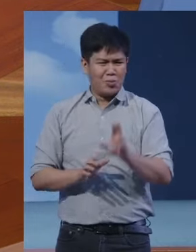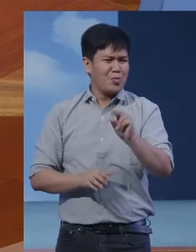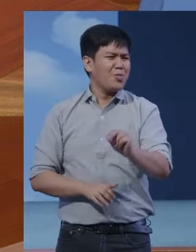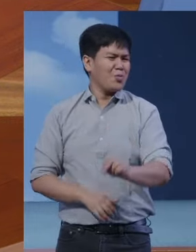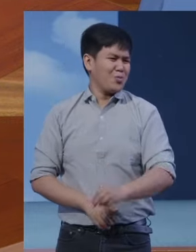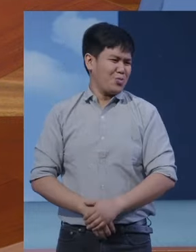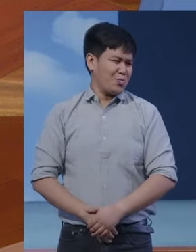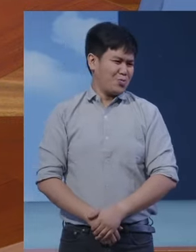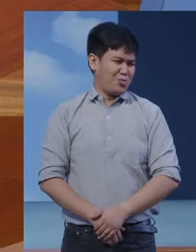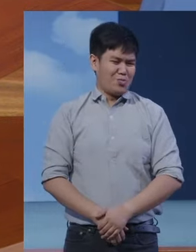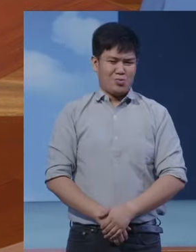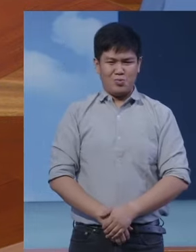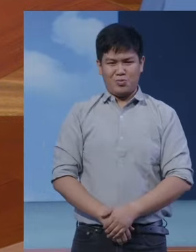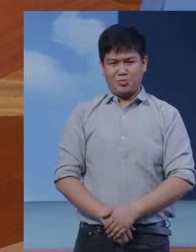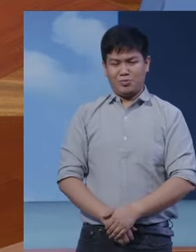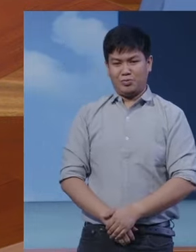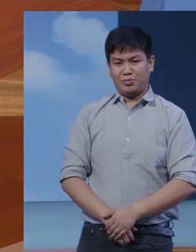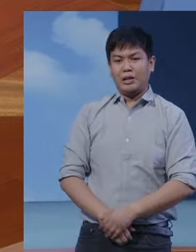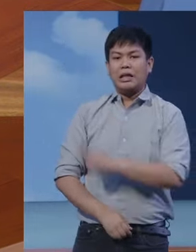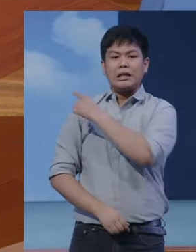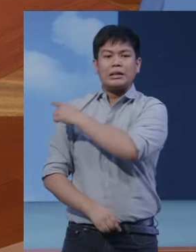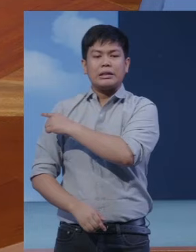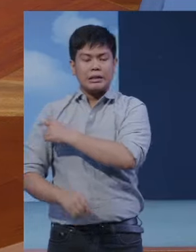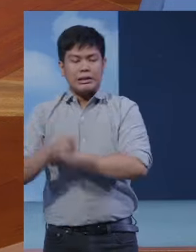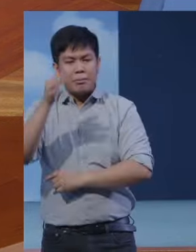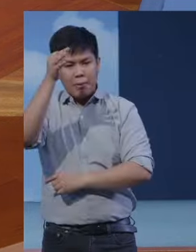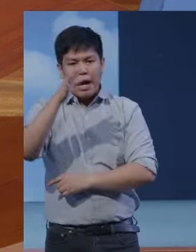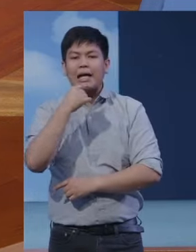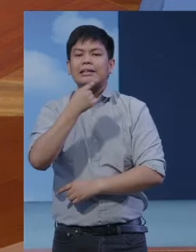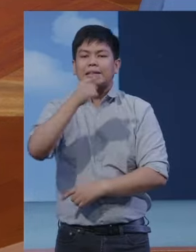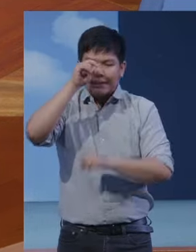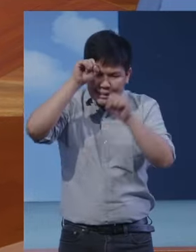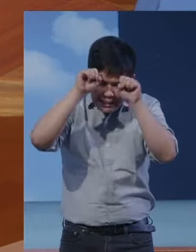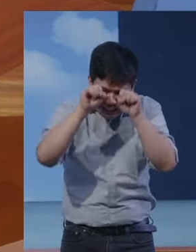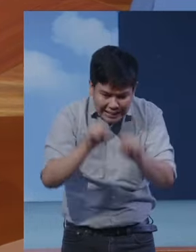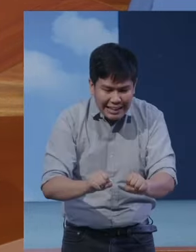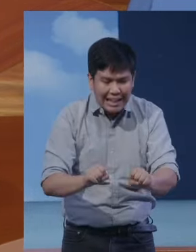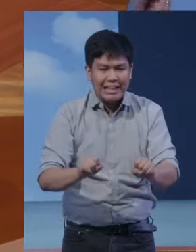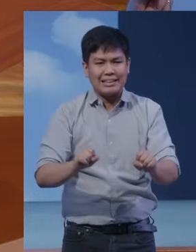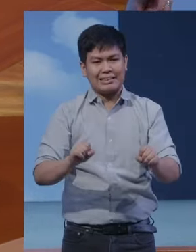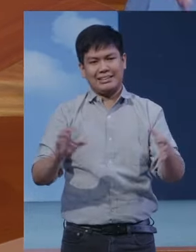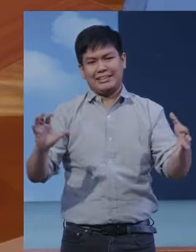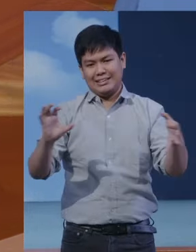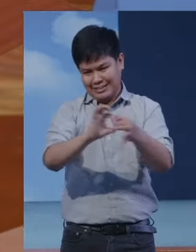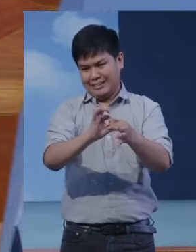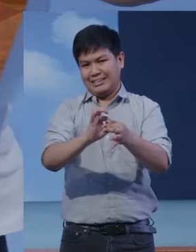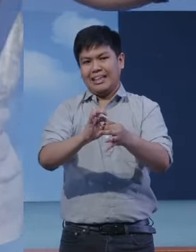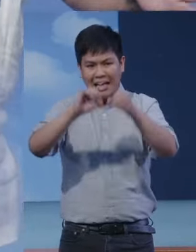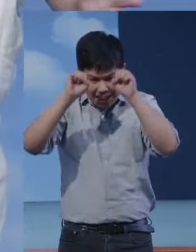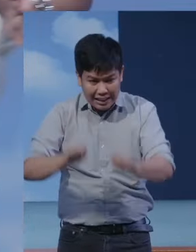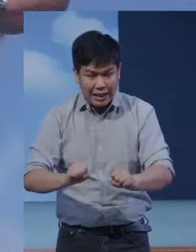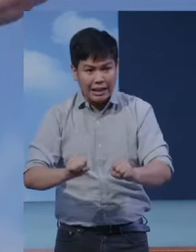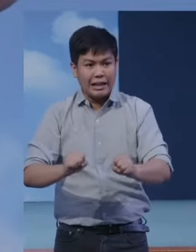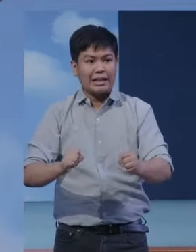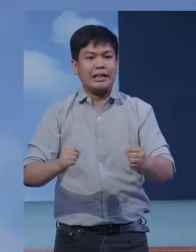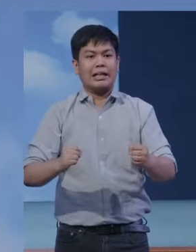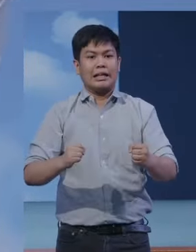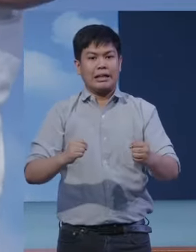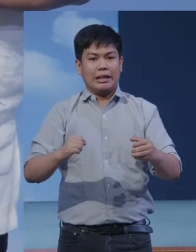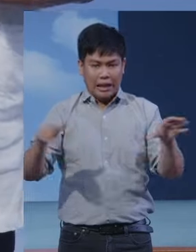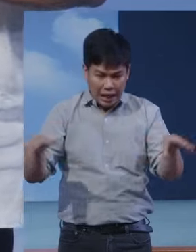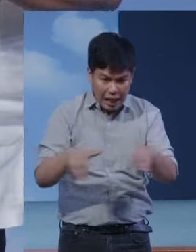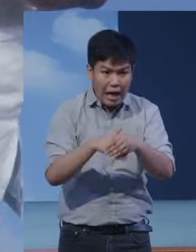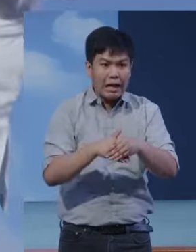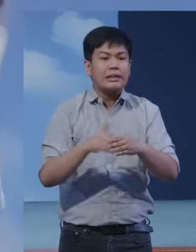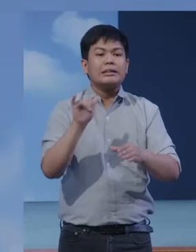nasabi ko sa inyo posible po posibleng magkasundo posible posibleng Magbalik sa dati ang